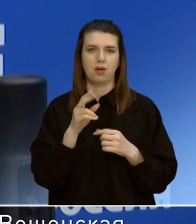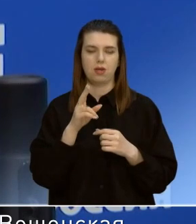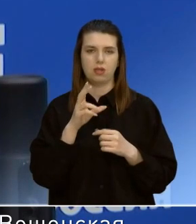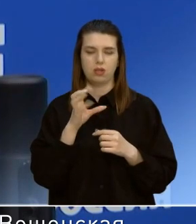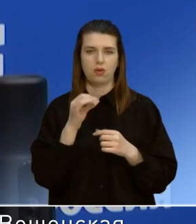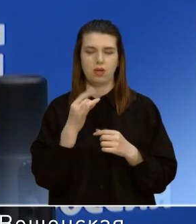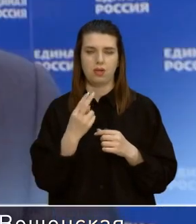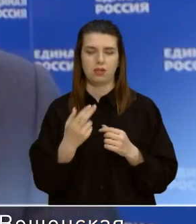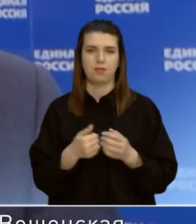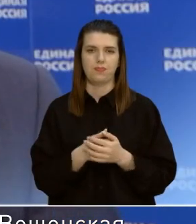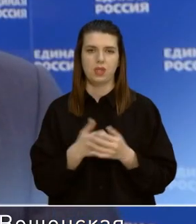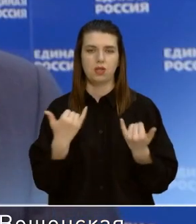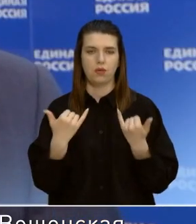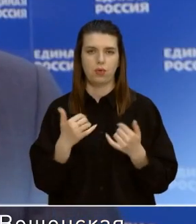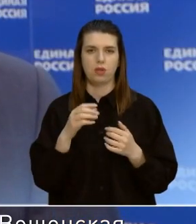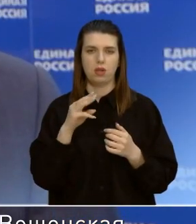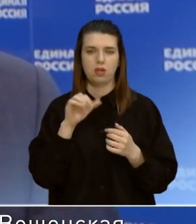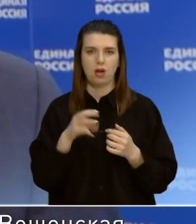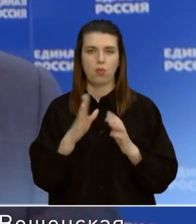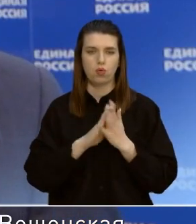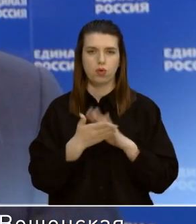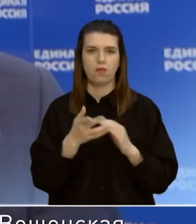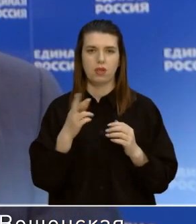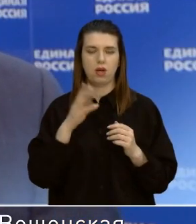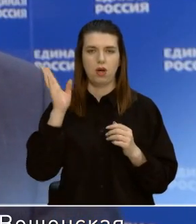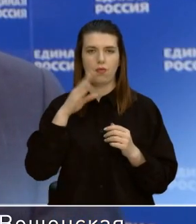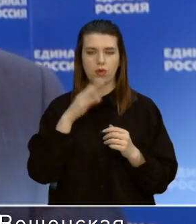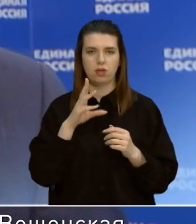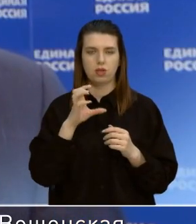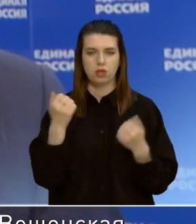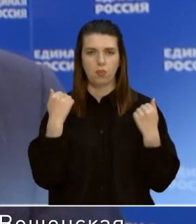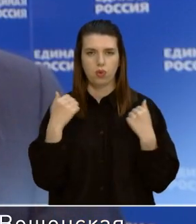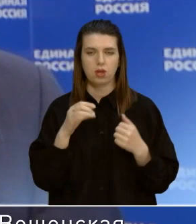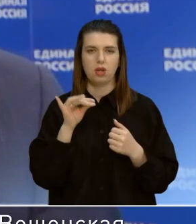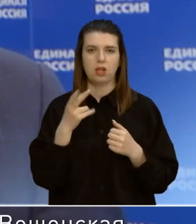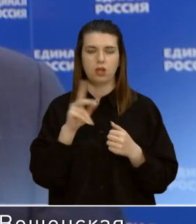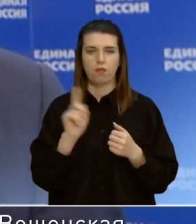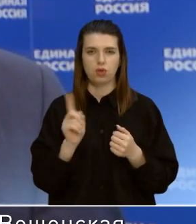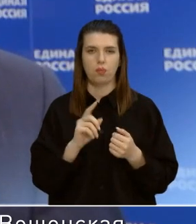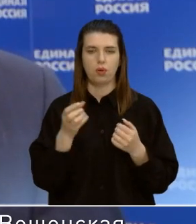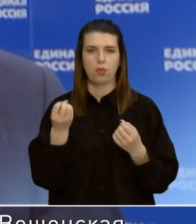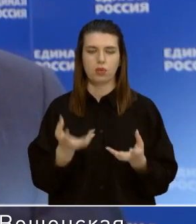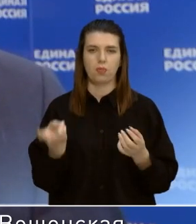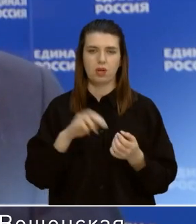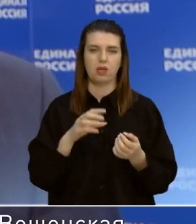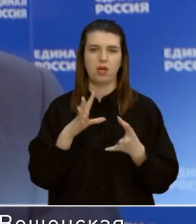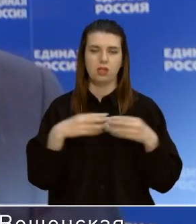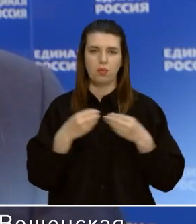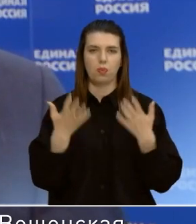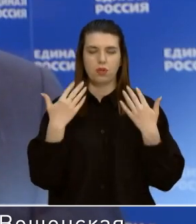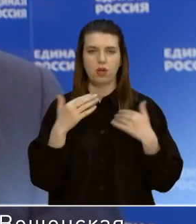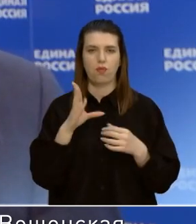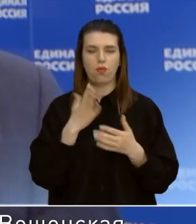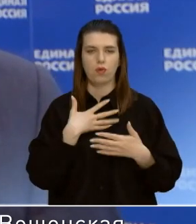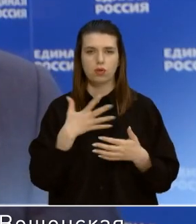Донской столице. Сегодня там условия не только для водных видов спорта, но и для того, чтобы просто прийти с семьей, подышать свежим